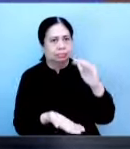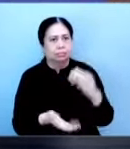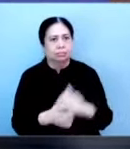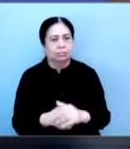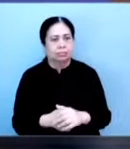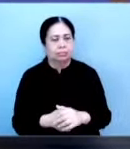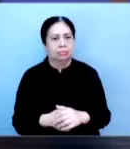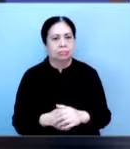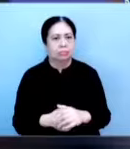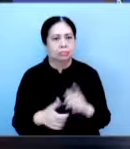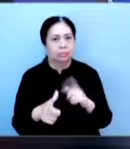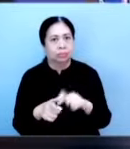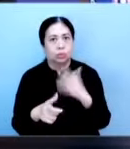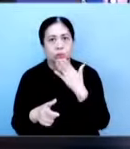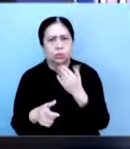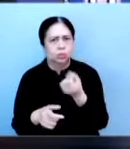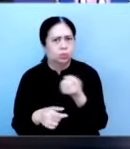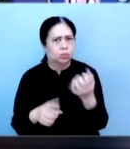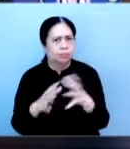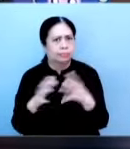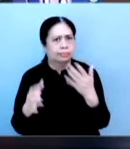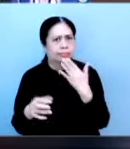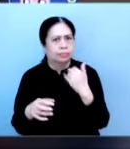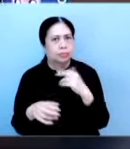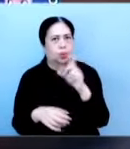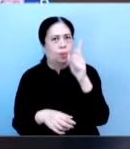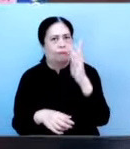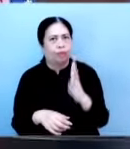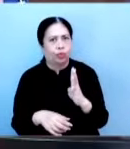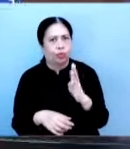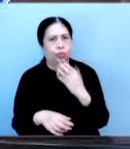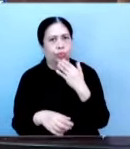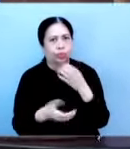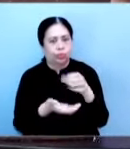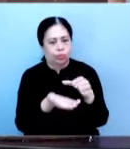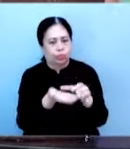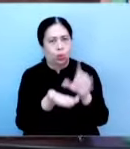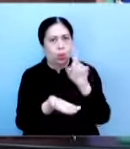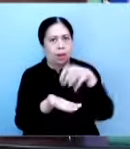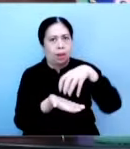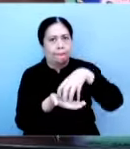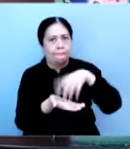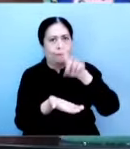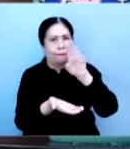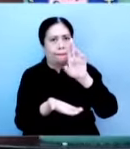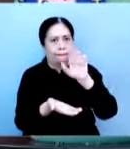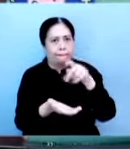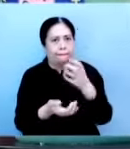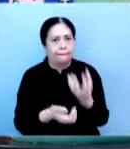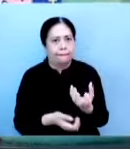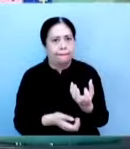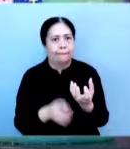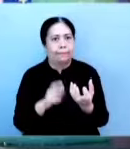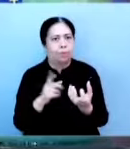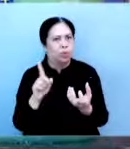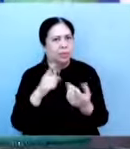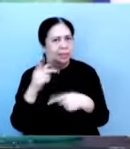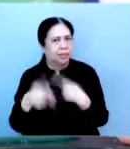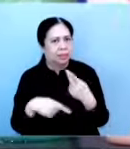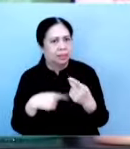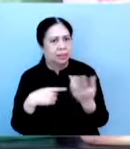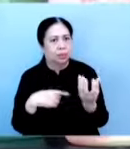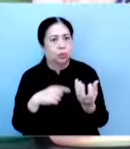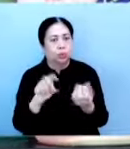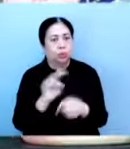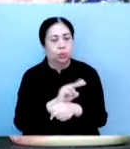ice sugar Gaano karaming sugar dapat ah 1/4 sugar or 1 cup of this ano dapat ba Ano anong klaseng Sugar ang gamitin dapat ang gamit po